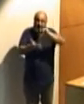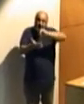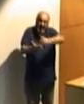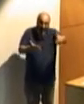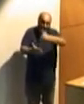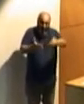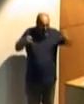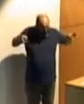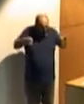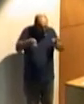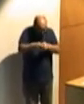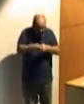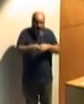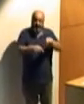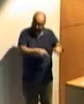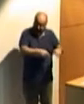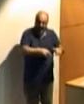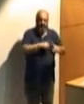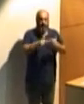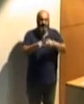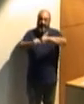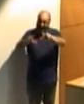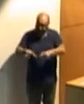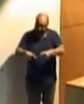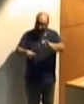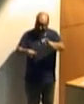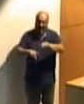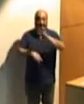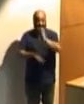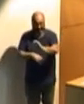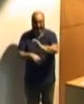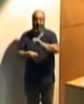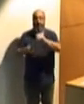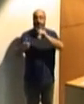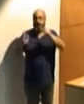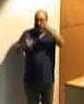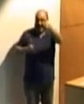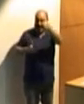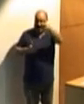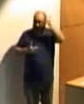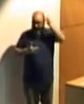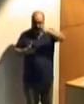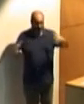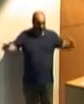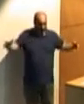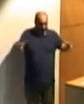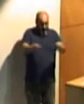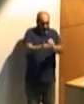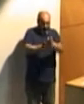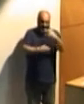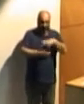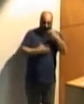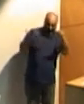celle de l'informatique et des sciences cognitives peuvent-elles nous amener à repenser lui-même d'ailleurs si je vous pose la question